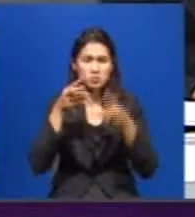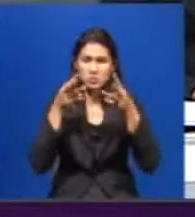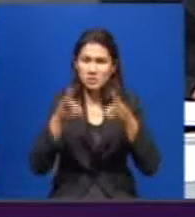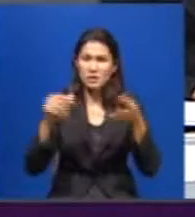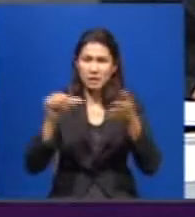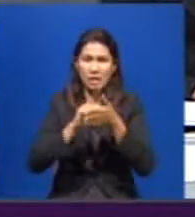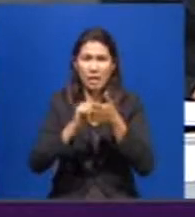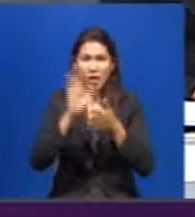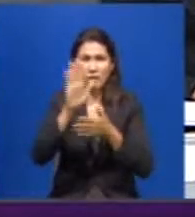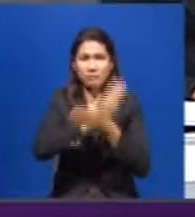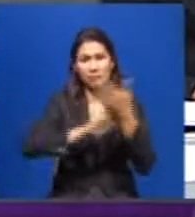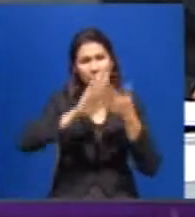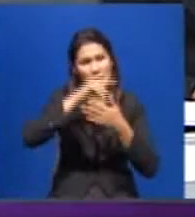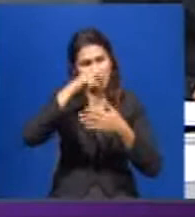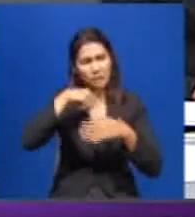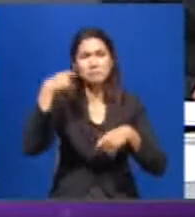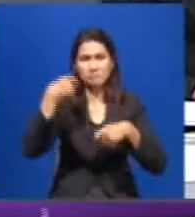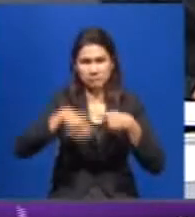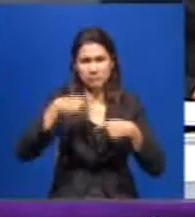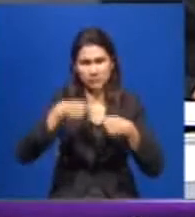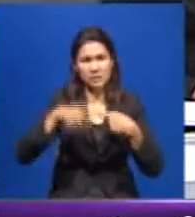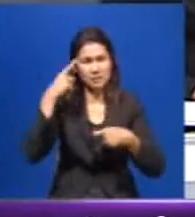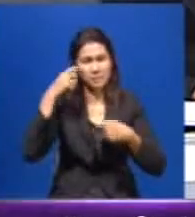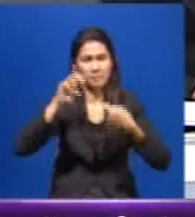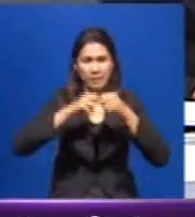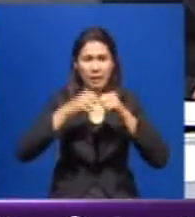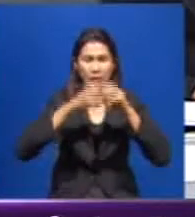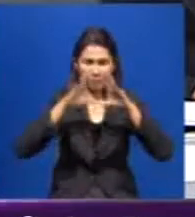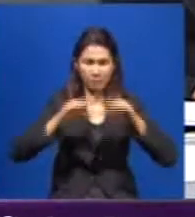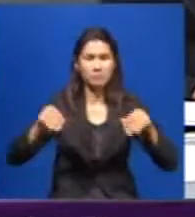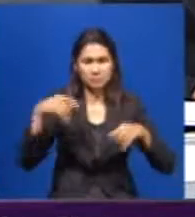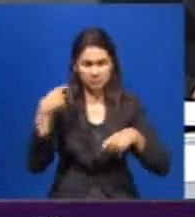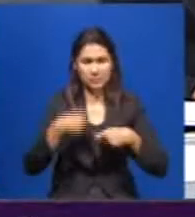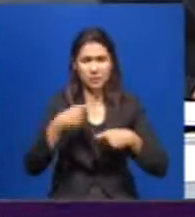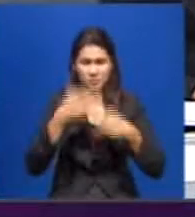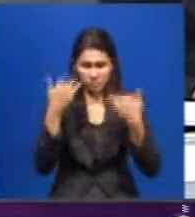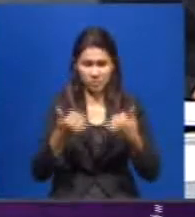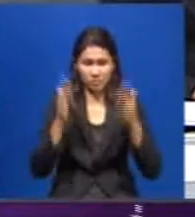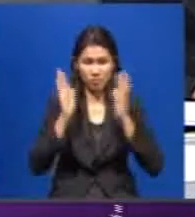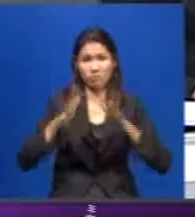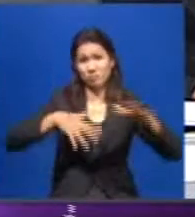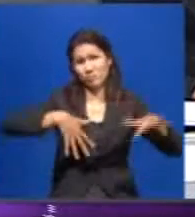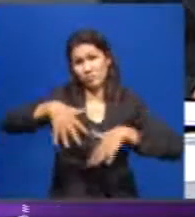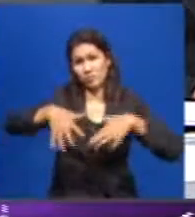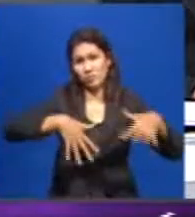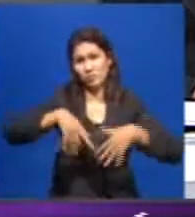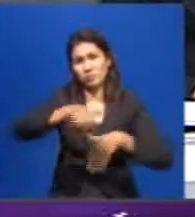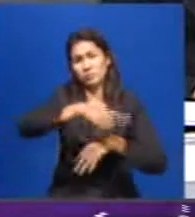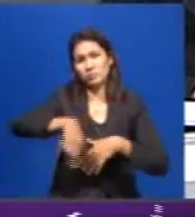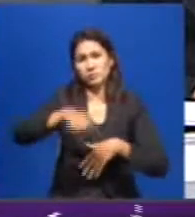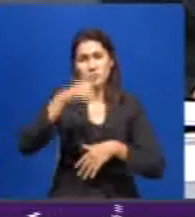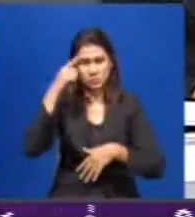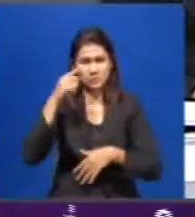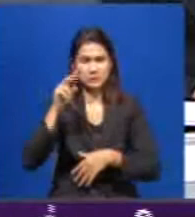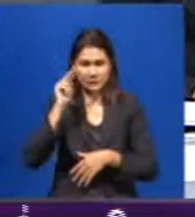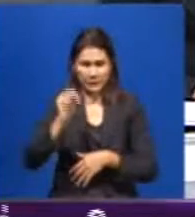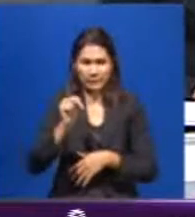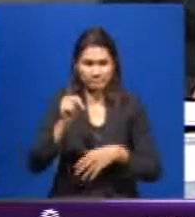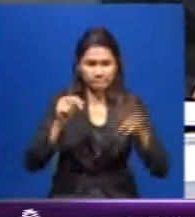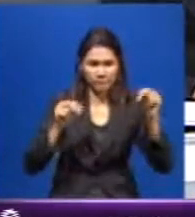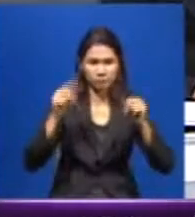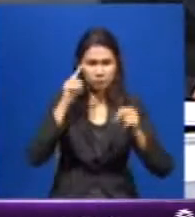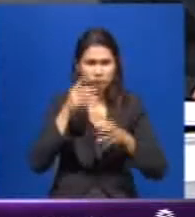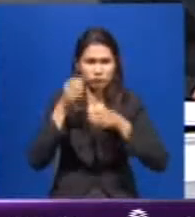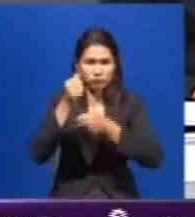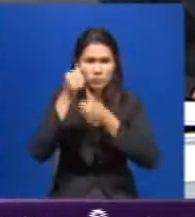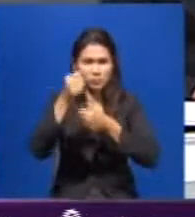เลื่อนรางเต็มทีเหมือนกันนะคะที่จะหาความสงบได้นะคะเพราะว่าตอนนี้ภาคประชาชนเองแต่ละฝ่ายแต่ละกลุ่มก็เตรียมนัดเคลื่อนไหวในวันต่างๆ